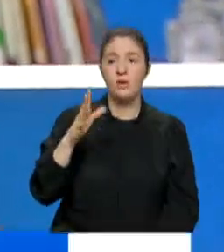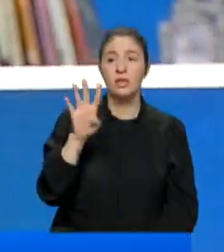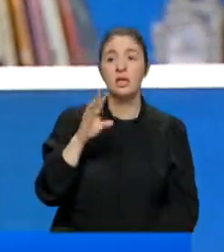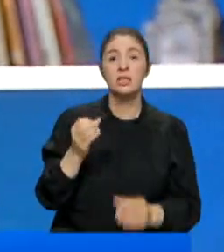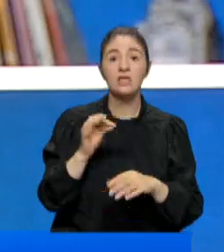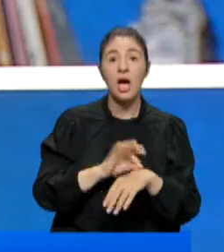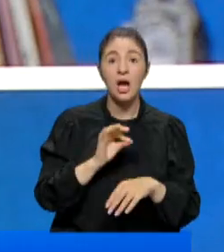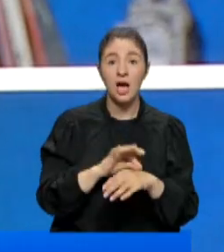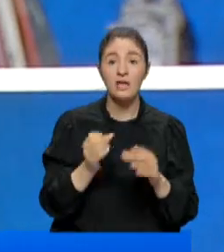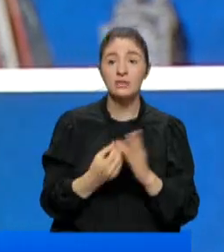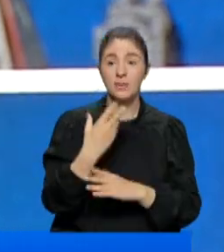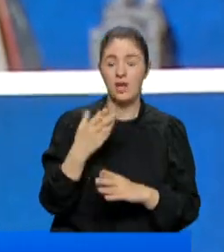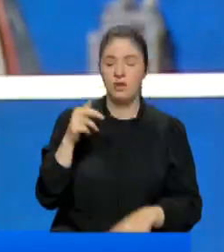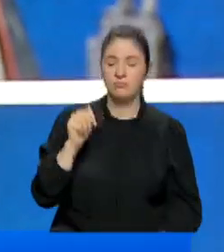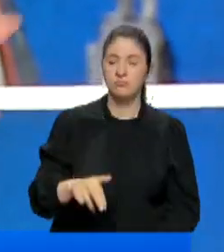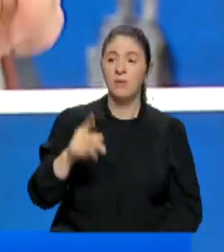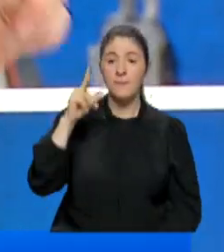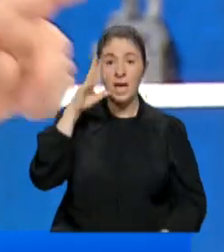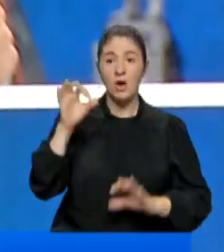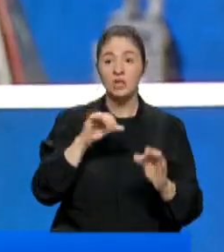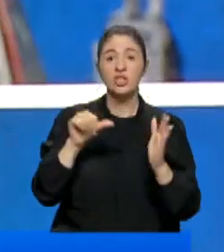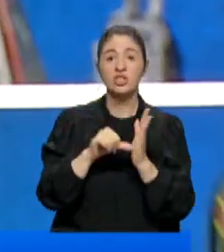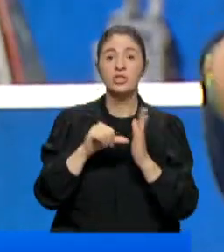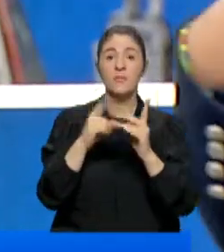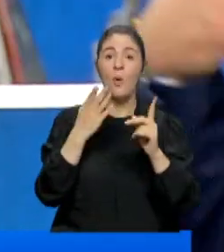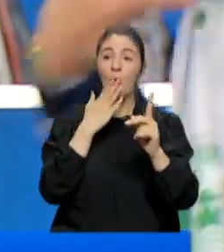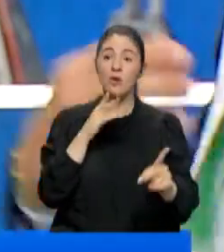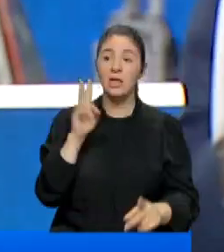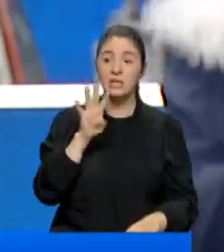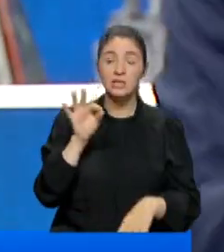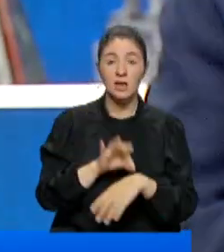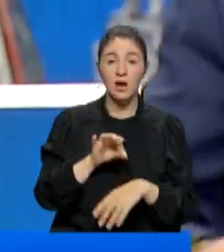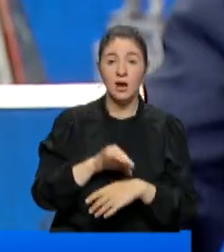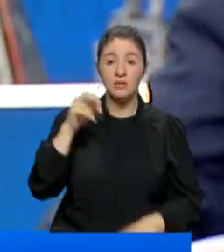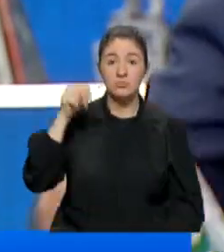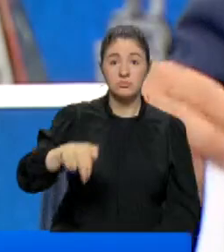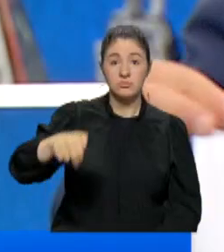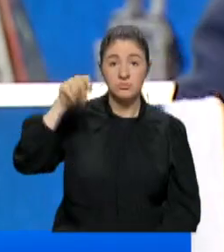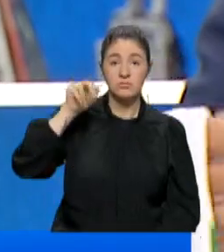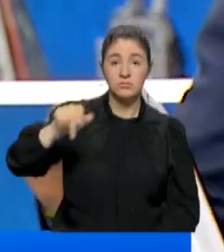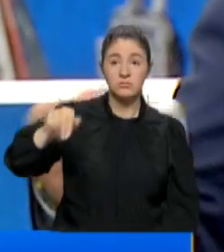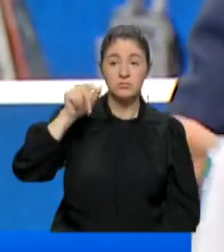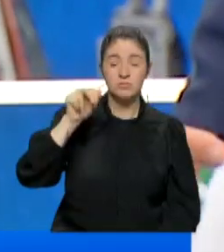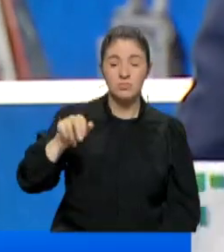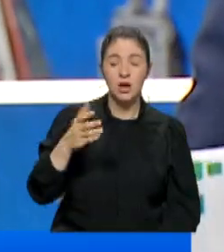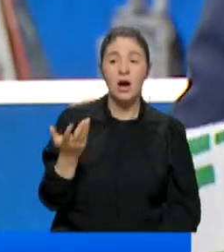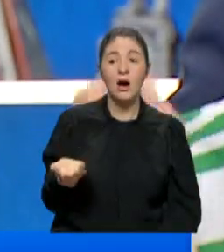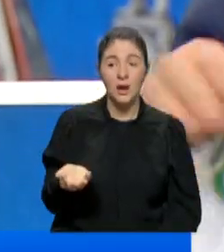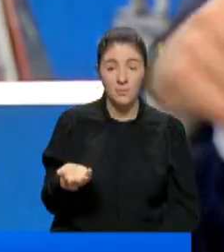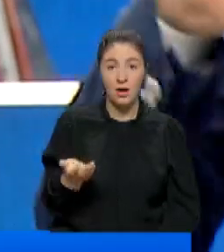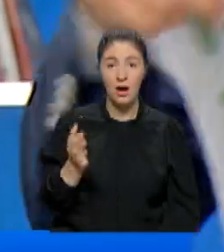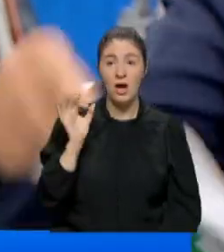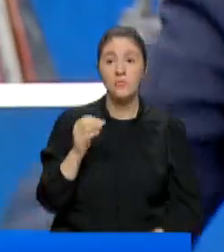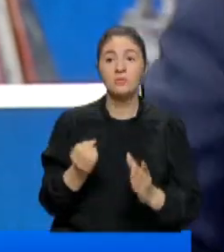dakika sabahtan çıkıyor Beyoğlu'ndaki evde, Şişli'de bir yere 40 dakika o şeyde yürüyor. Ama